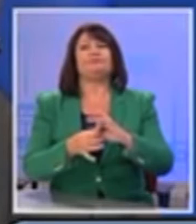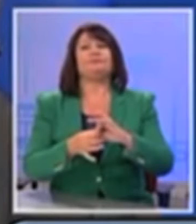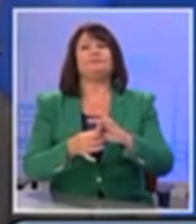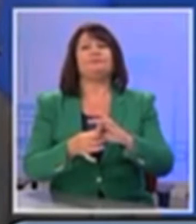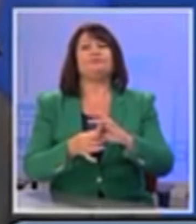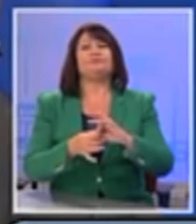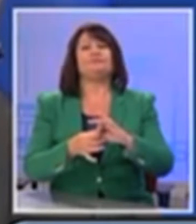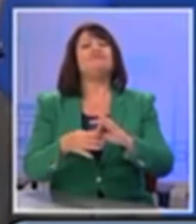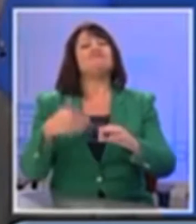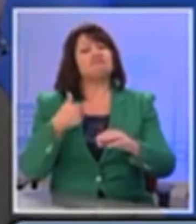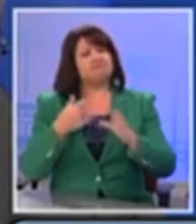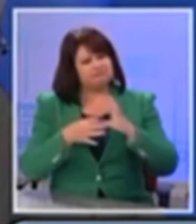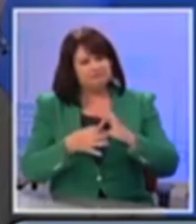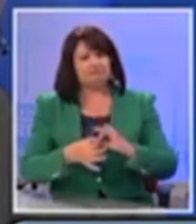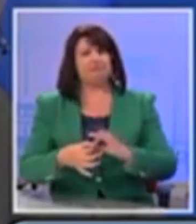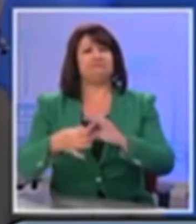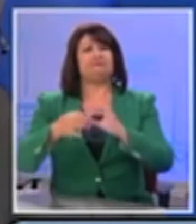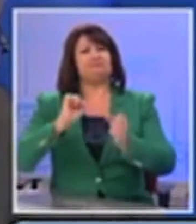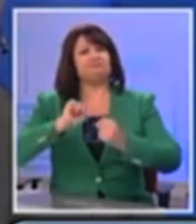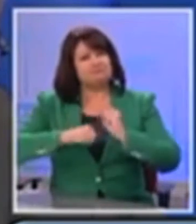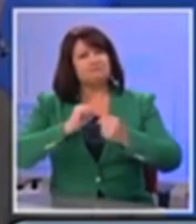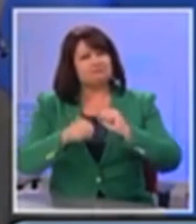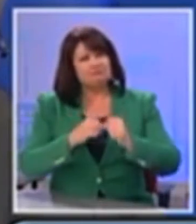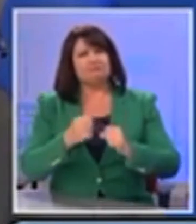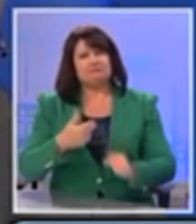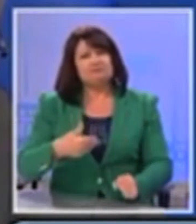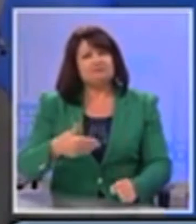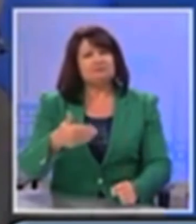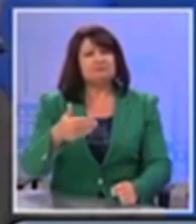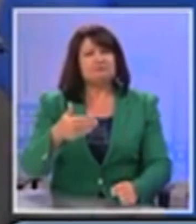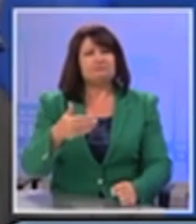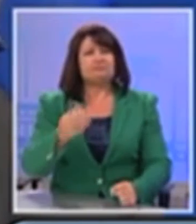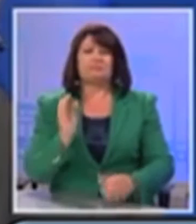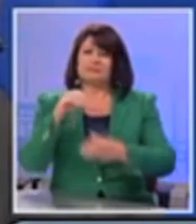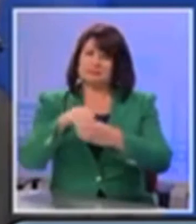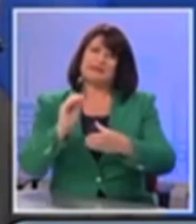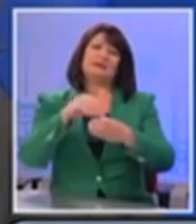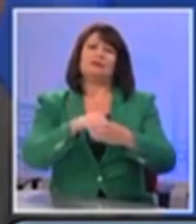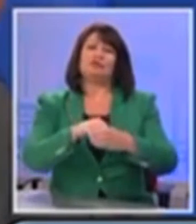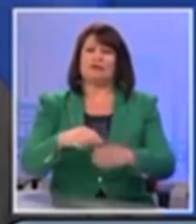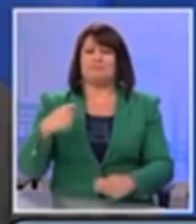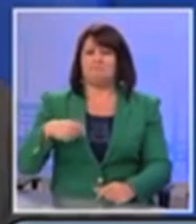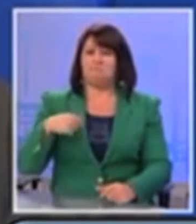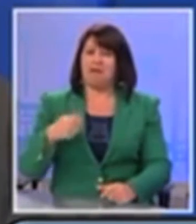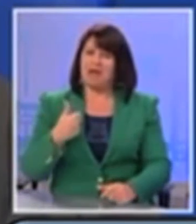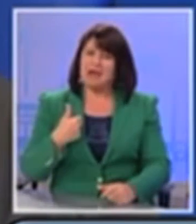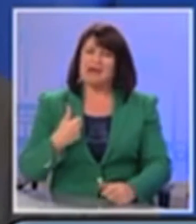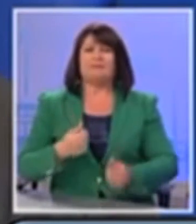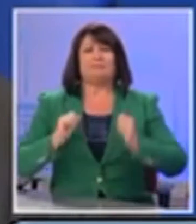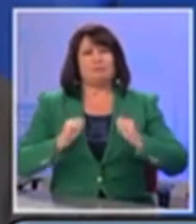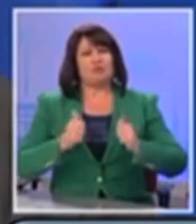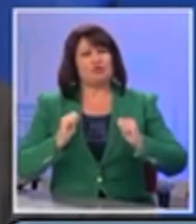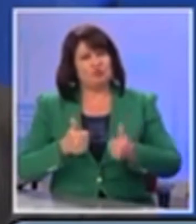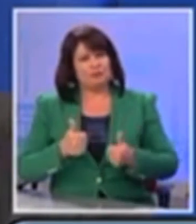d'une partie de ses membres avec des initiatives prises officiellement en